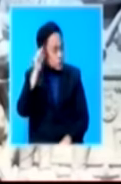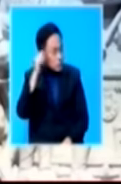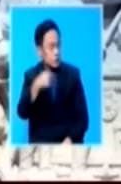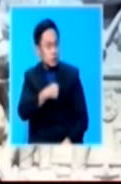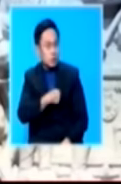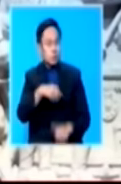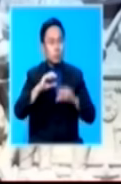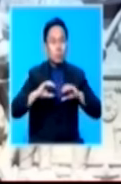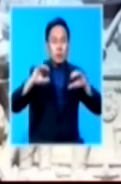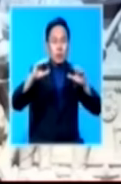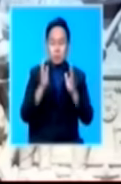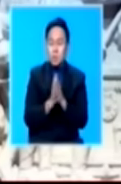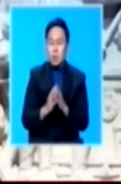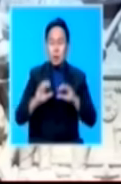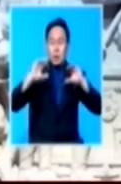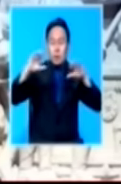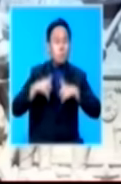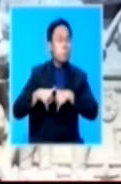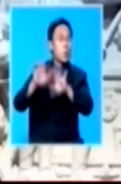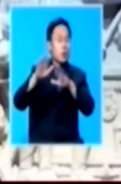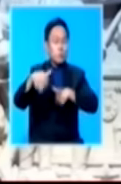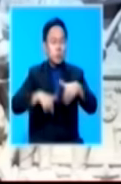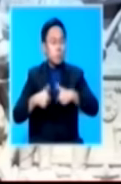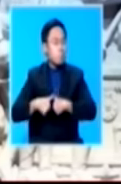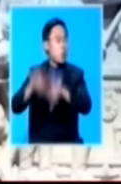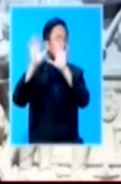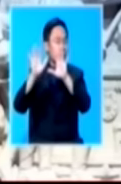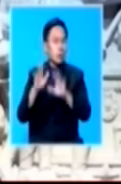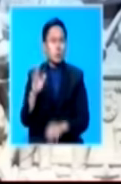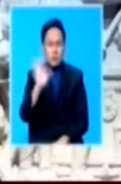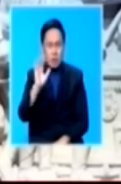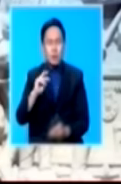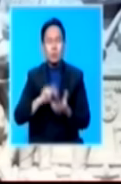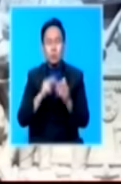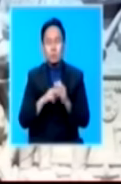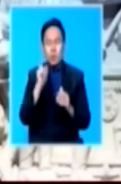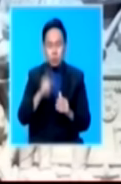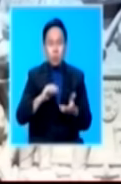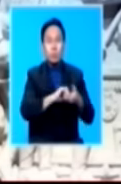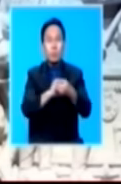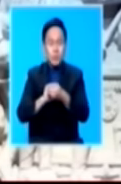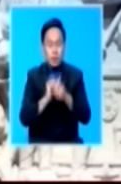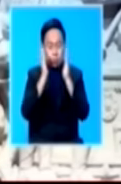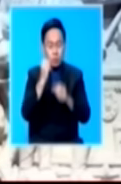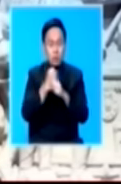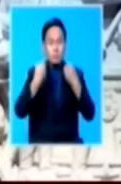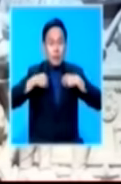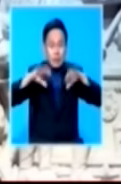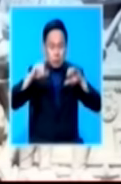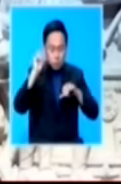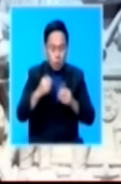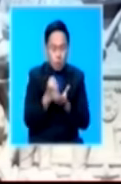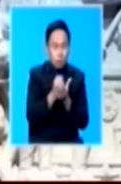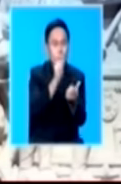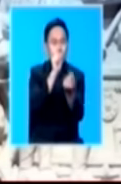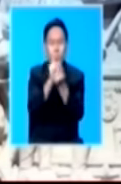ได้ว่าไม่ดูแลเขาไม่ร่วมมือไม่เมตตาไม่รักเขานะท่านต้องแก้ไขตั้งแต่วันนี้นะครับด้วยการมือการพบปะ